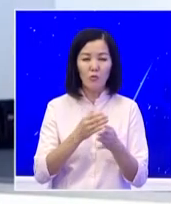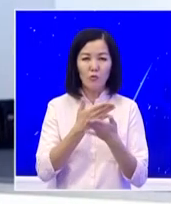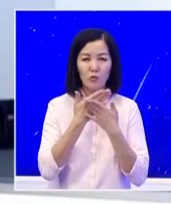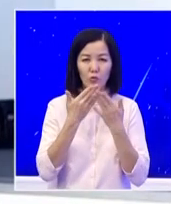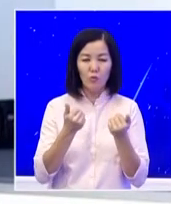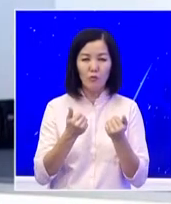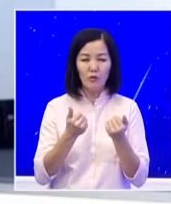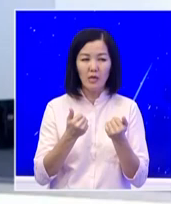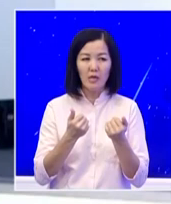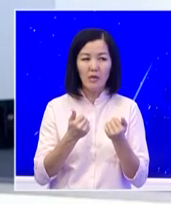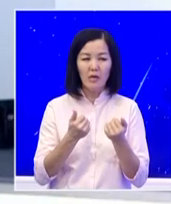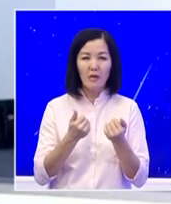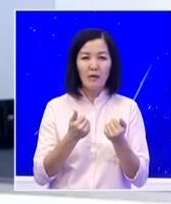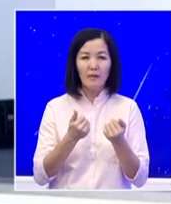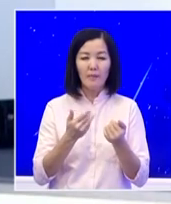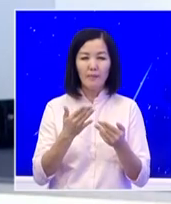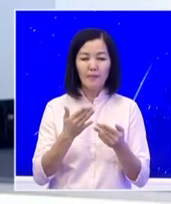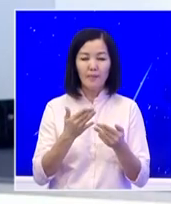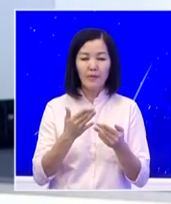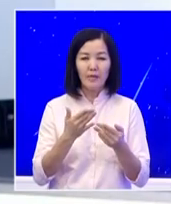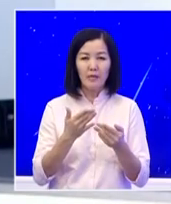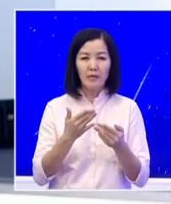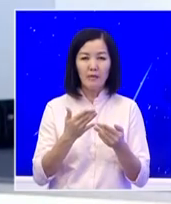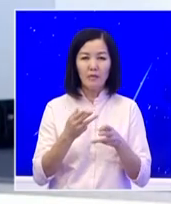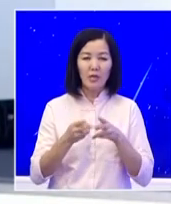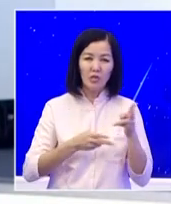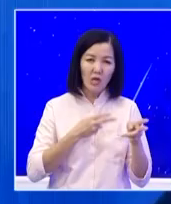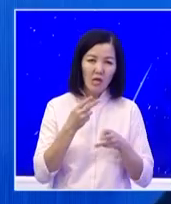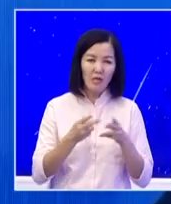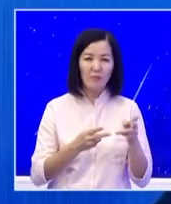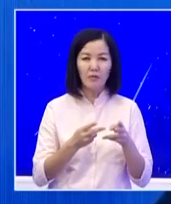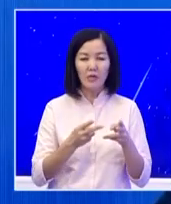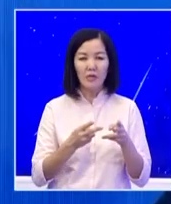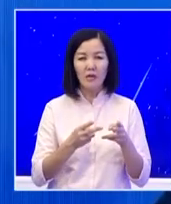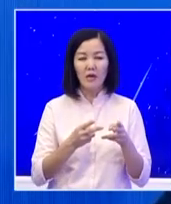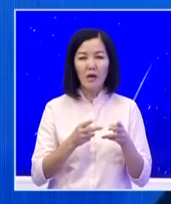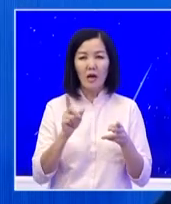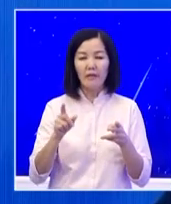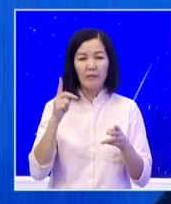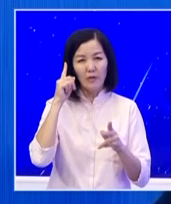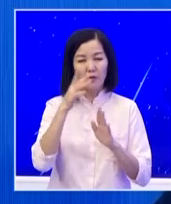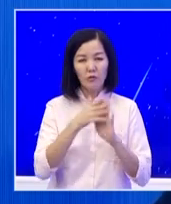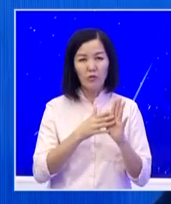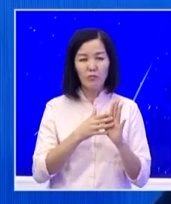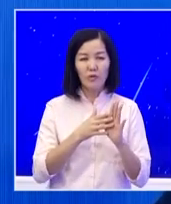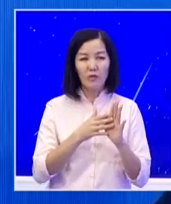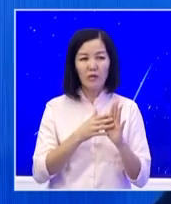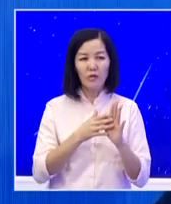Симптомдарым жоқ болса, бізді ауру деп санайды. Кейбір халықтар соны түсінбей, азаматтар түсінбей, бізге біраз